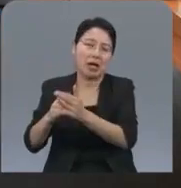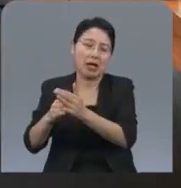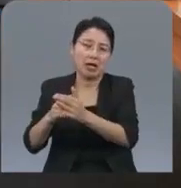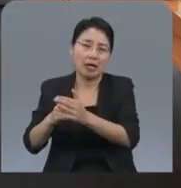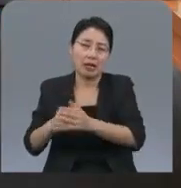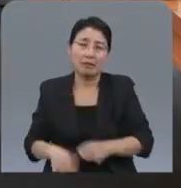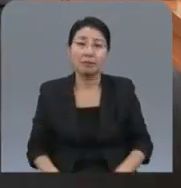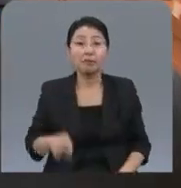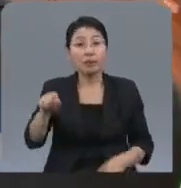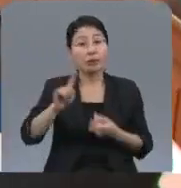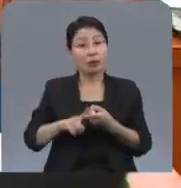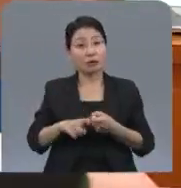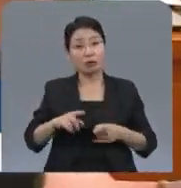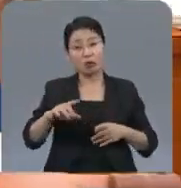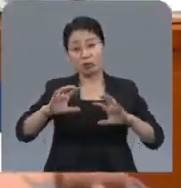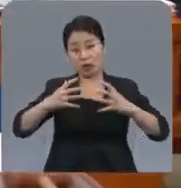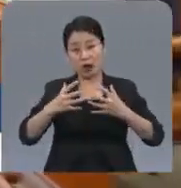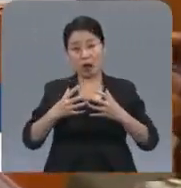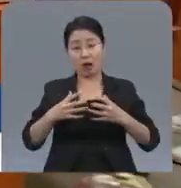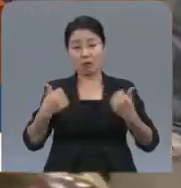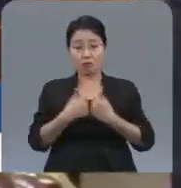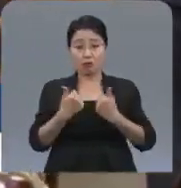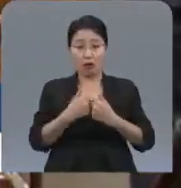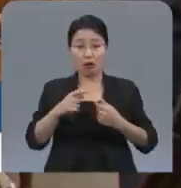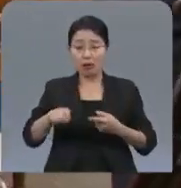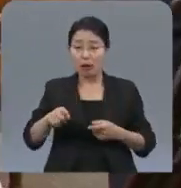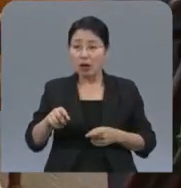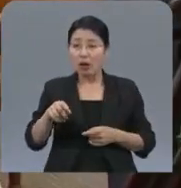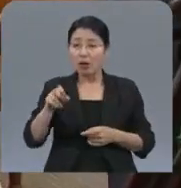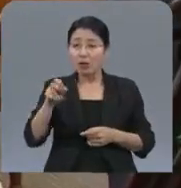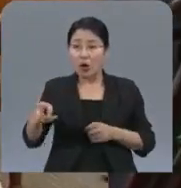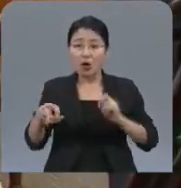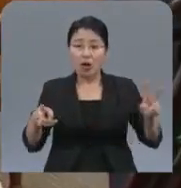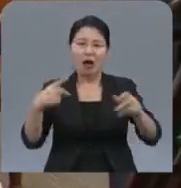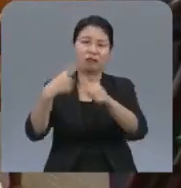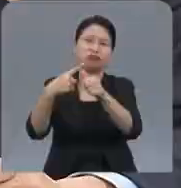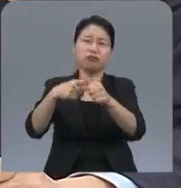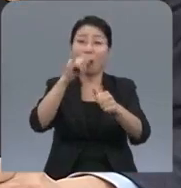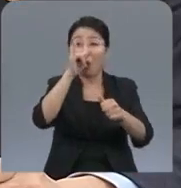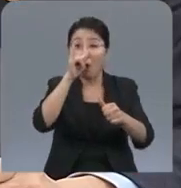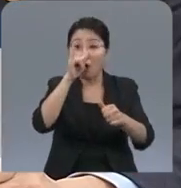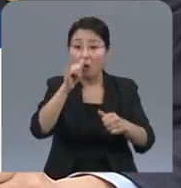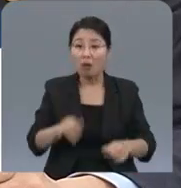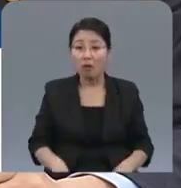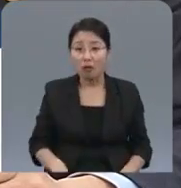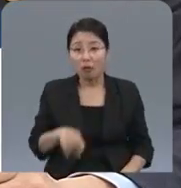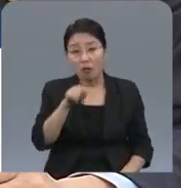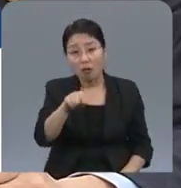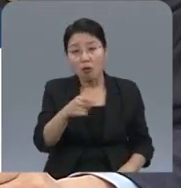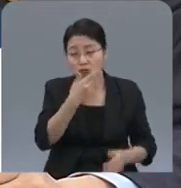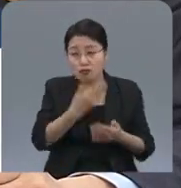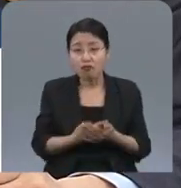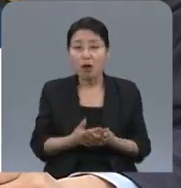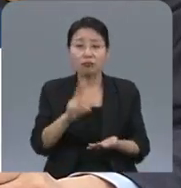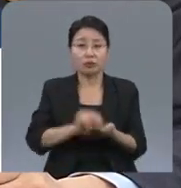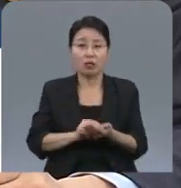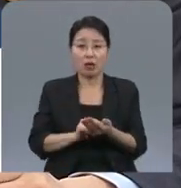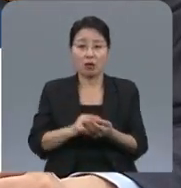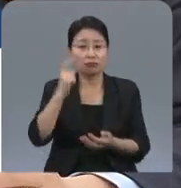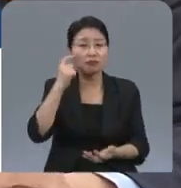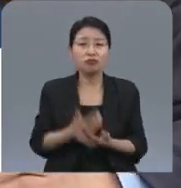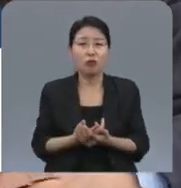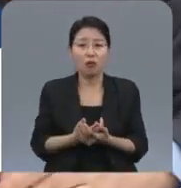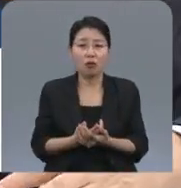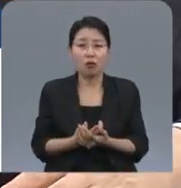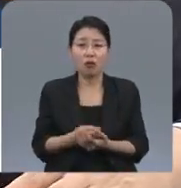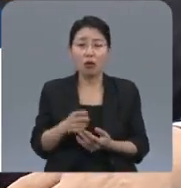hương người tỉ nạn miền Bắc bị lộ ra ngoài do đó Bắc Kinh đã nính thinh trong suốt thời gian diễn ra đại hội thể thao Châu Á Asiad Hàng Châu 2022